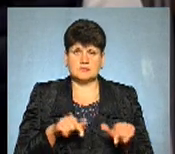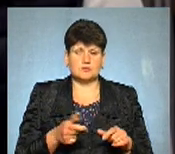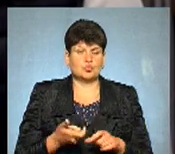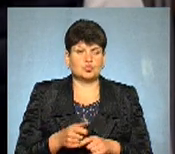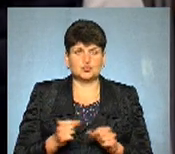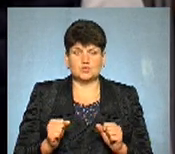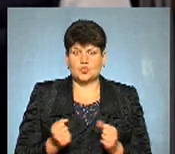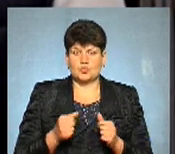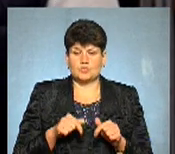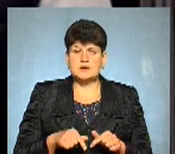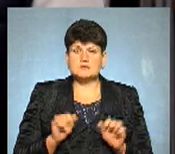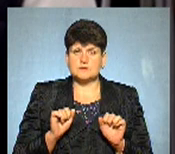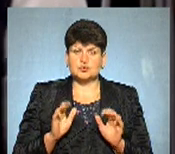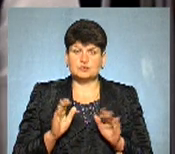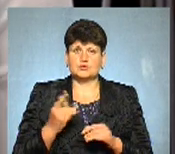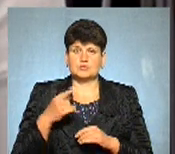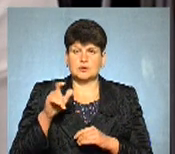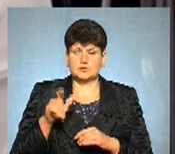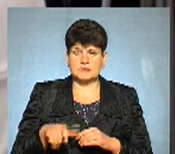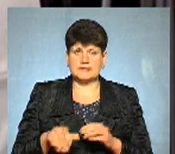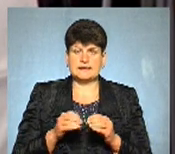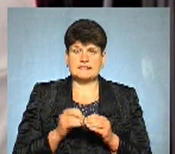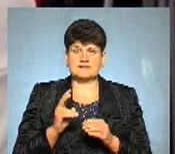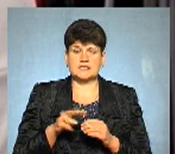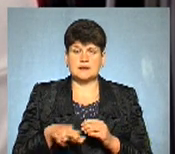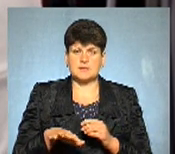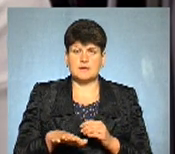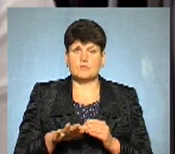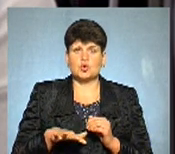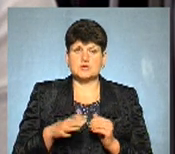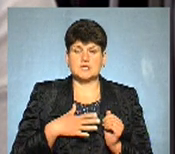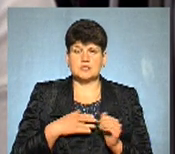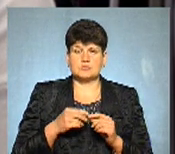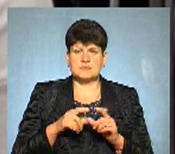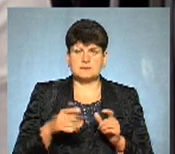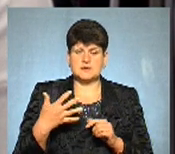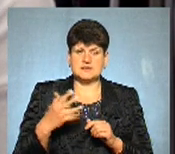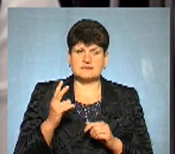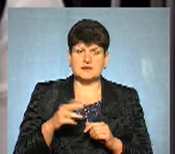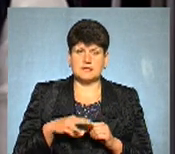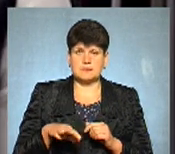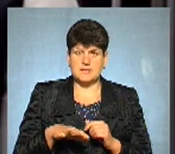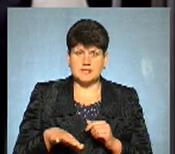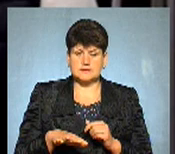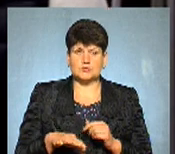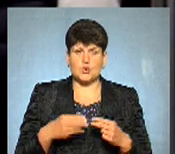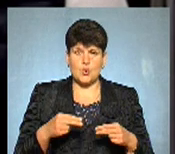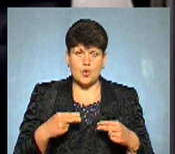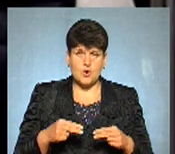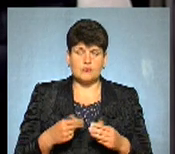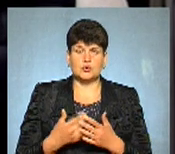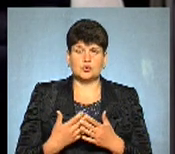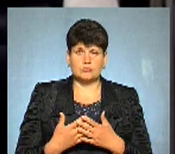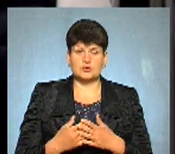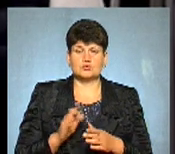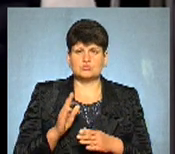нас. Можна перебувати один чоловік на 10 метрів квадратних. Площа нашого магазину 50 метрів квадратних торгової, тобто в магазині, якщо